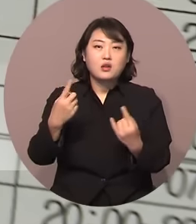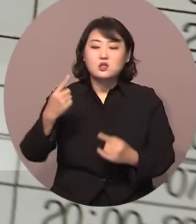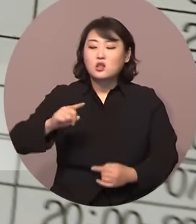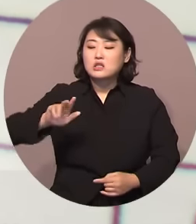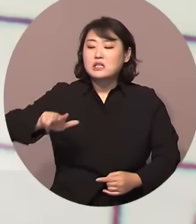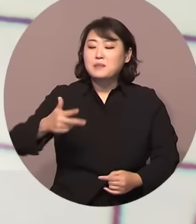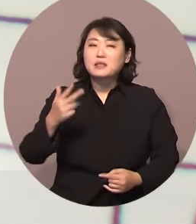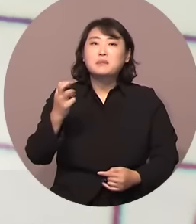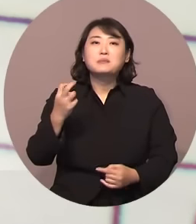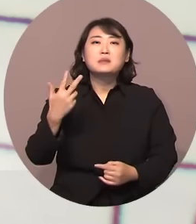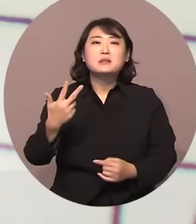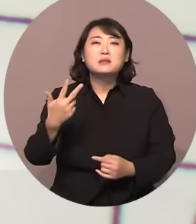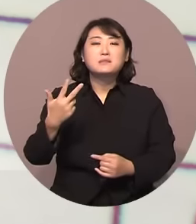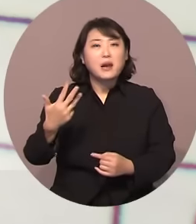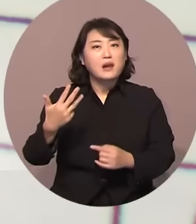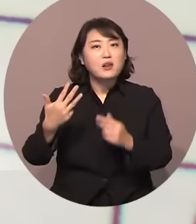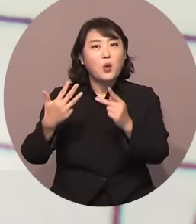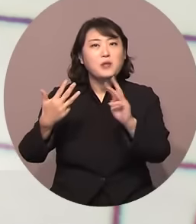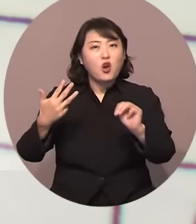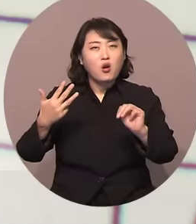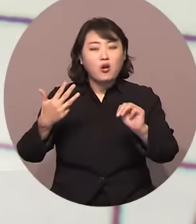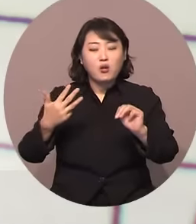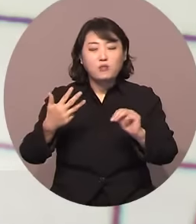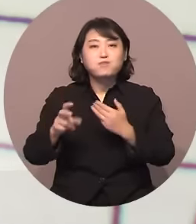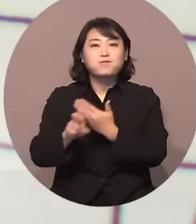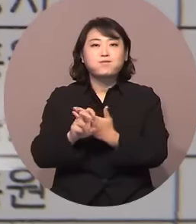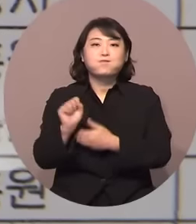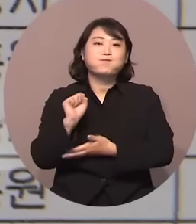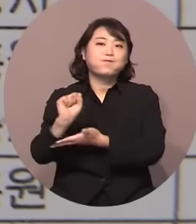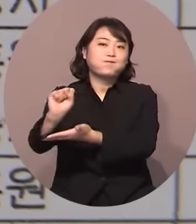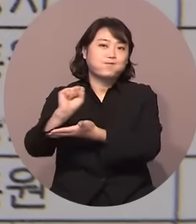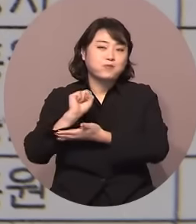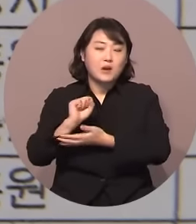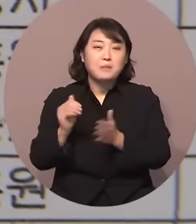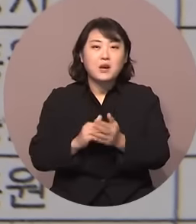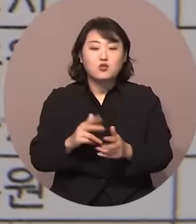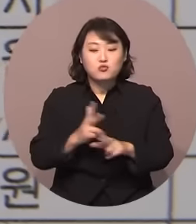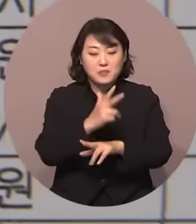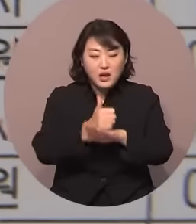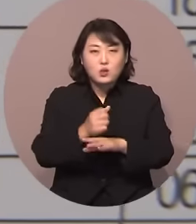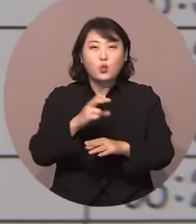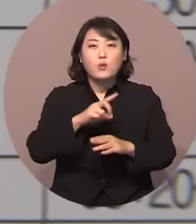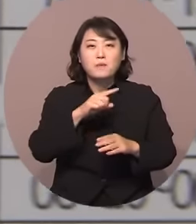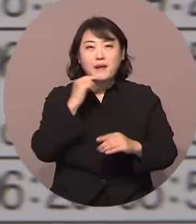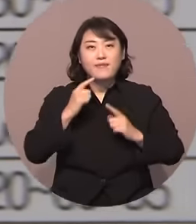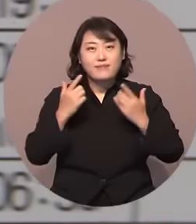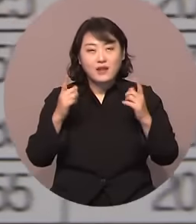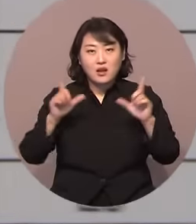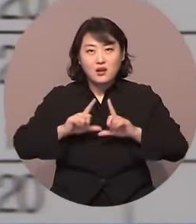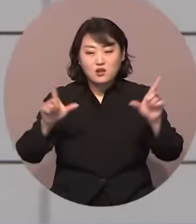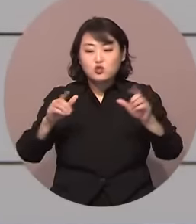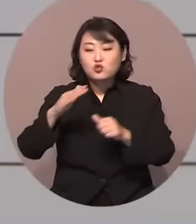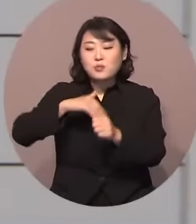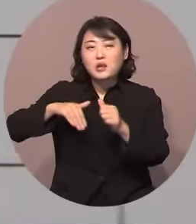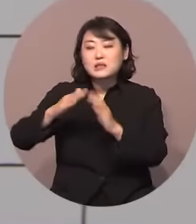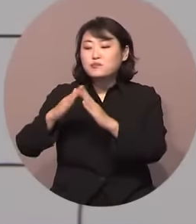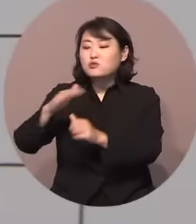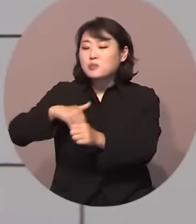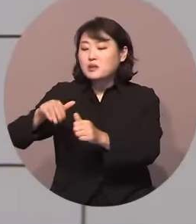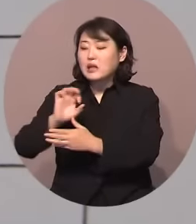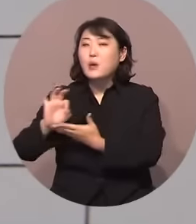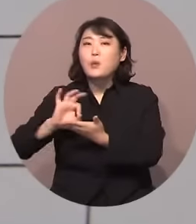138km 가량이나 업무 차를 부당하게 사용했습니다 주말이나 유일에 자택 근처에서 차를 사용한